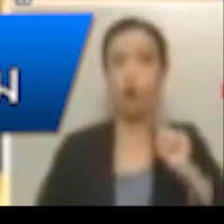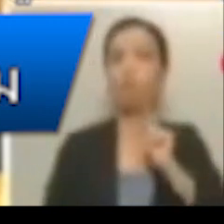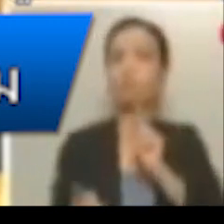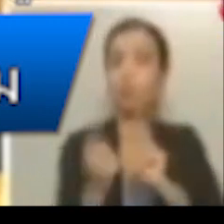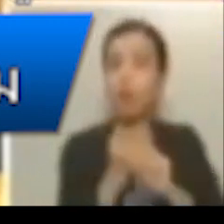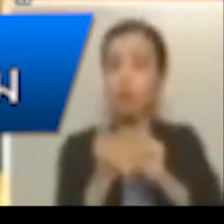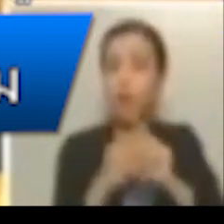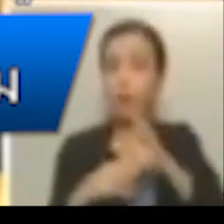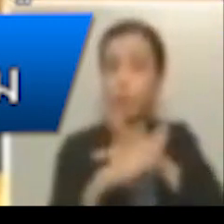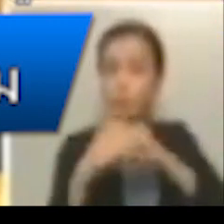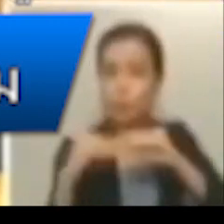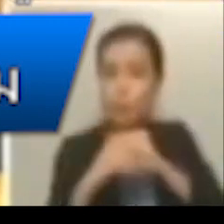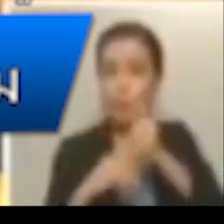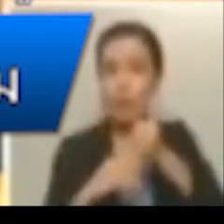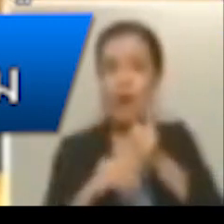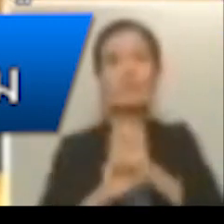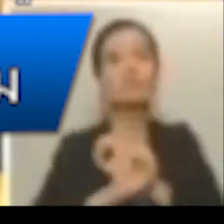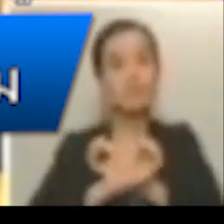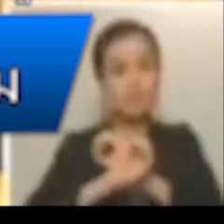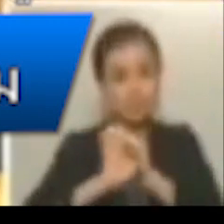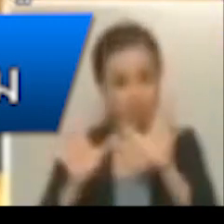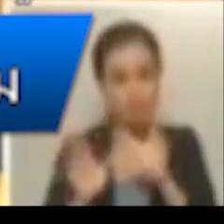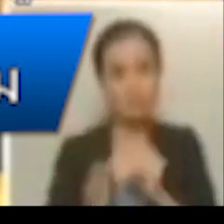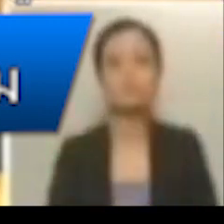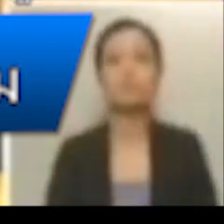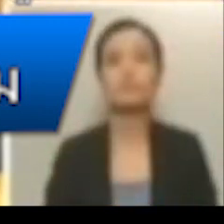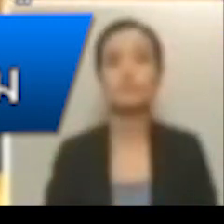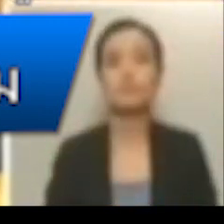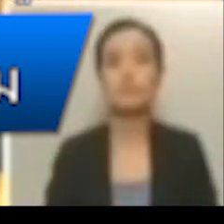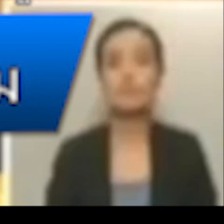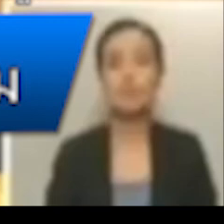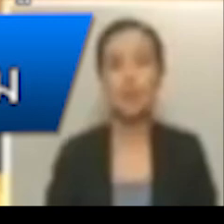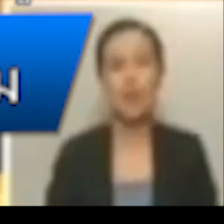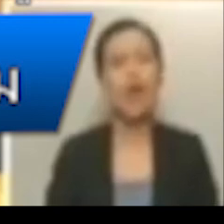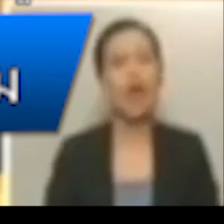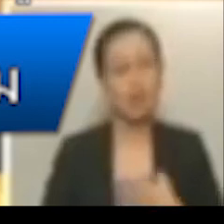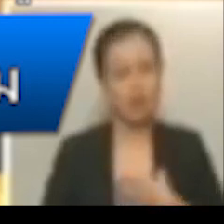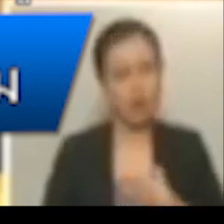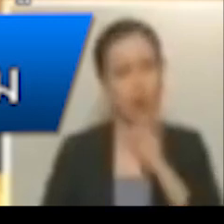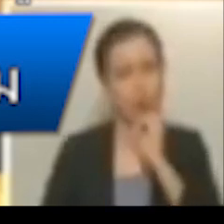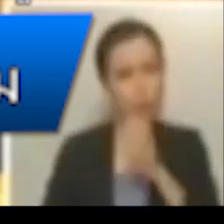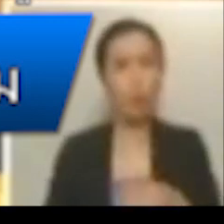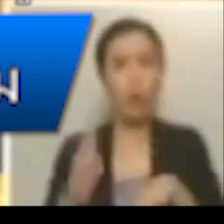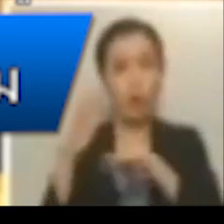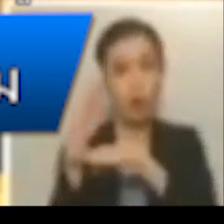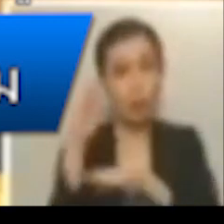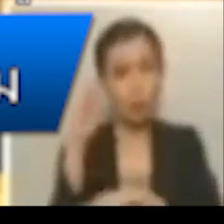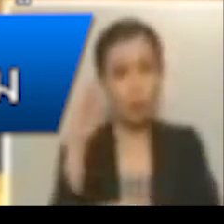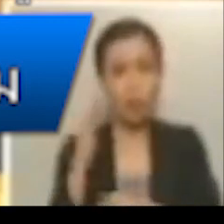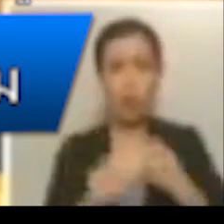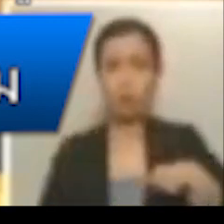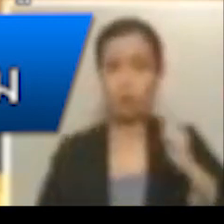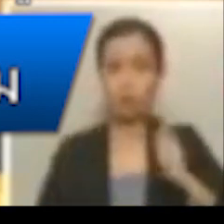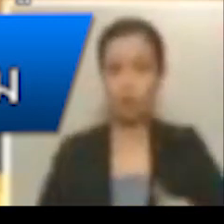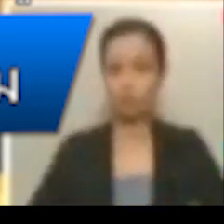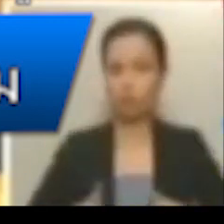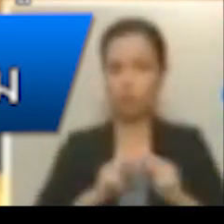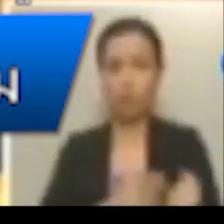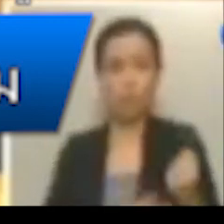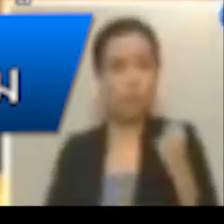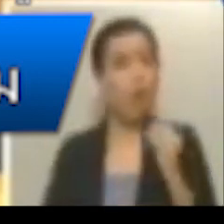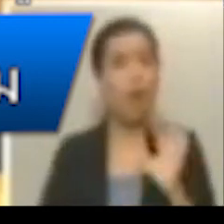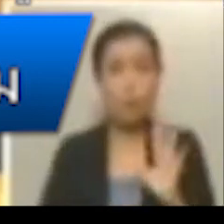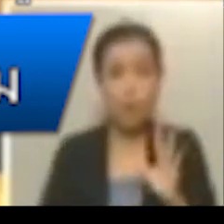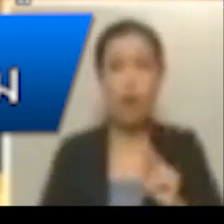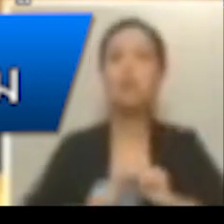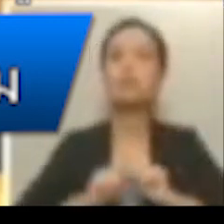2-3 ประเด็นก็จะเห็นได้ชัดว่าแม้ท่านรัฐมนตรีจะพยายามบอกว่าทุกอย่างเป็นกระบวนการของศาลกระทรวงไม่ได้มีอำนาจอะไ